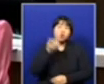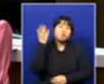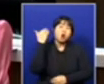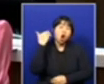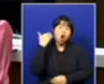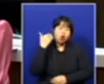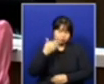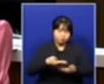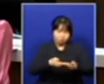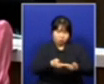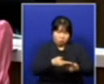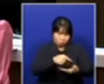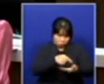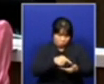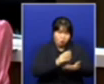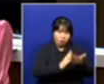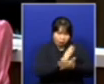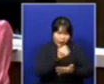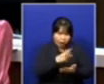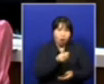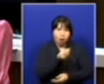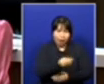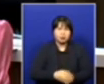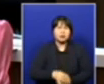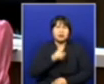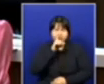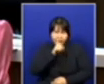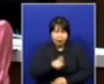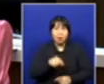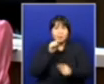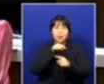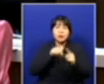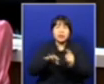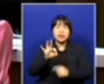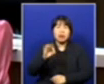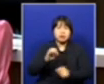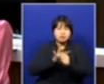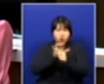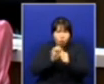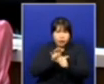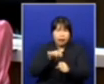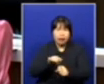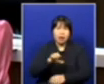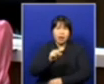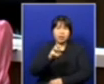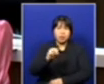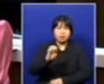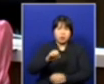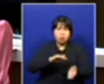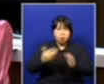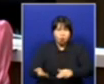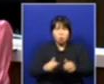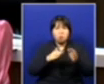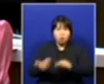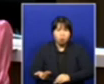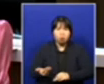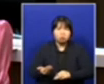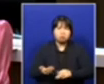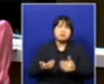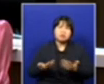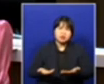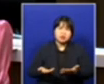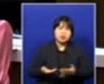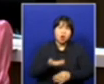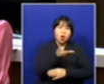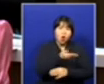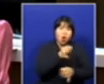ให้คำถามก็คือว่า 90% ที่ผ่านมาจากโควิดเนี่ยไอ้ที่ SME มันเจ๊งเนี่ยมันมีไปขอ